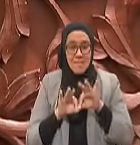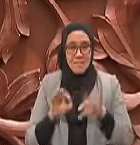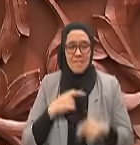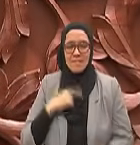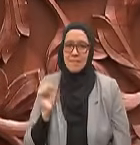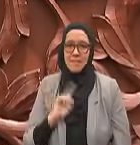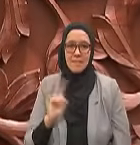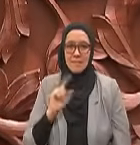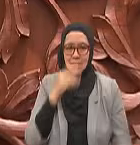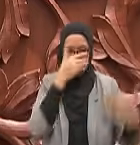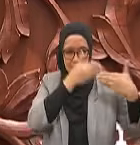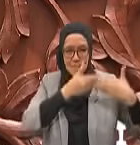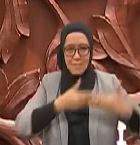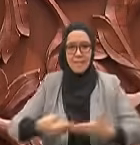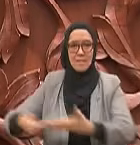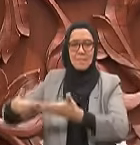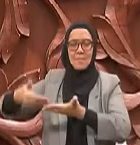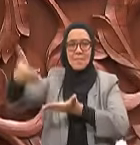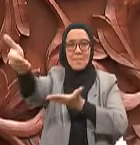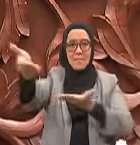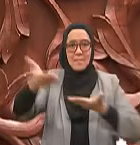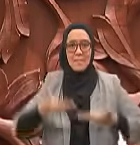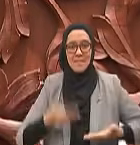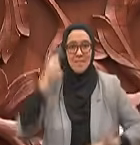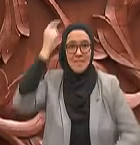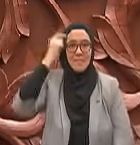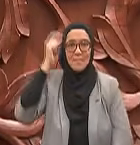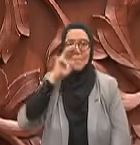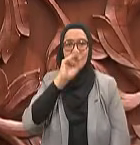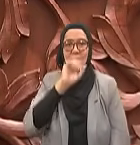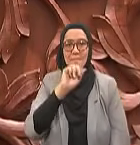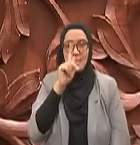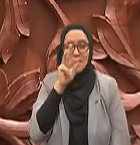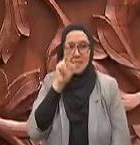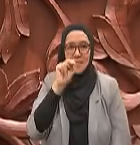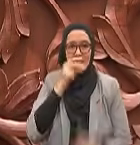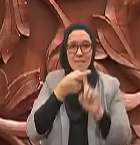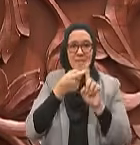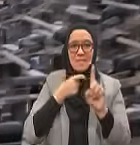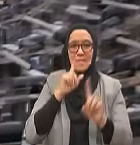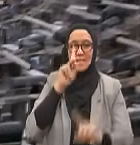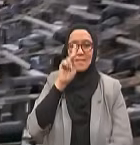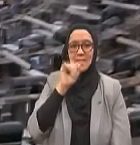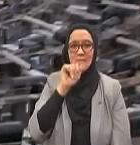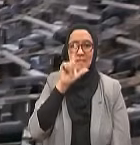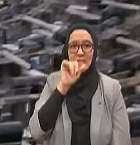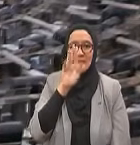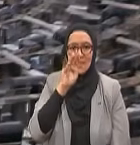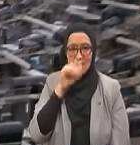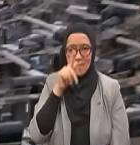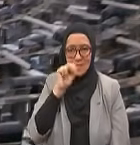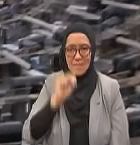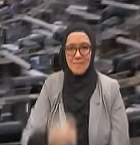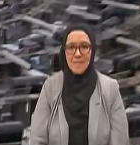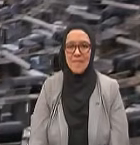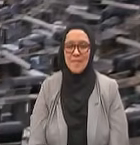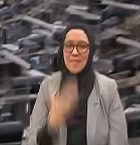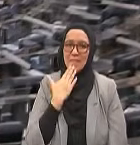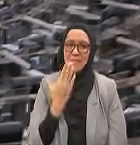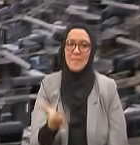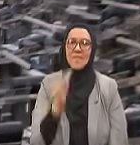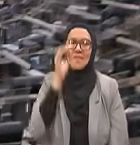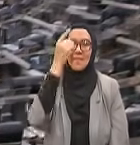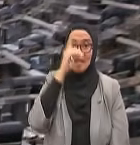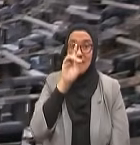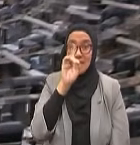dengan menjemput yang Chrome Tuan Makmun bin Sulaiman kalau makan Makasih satu ini Bertuah